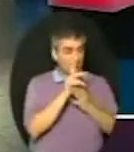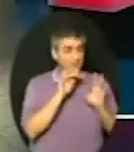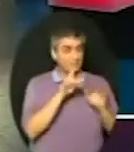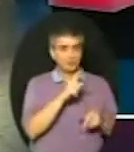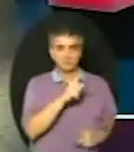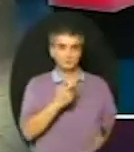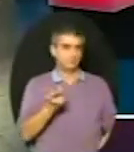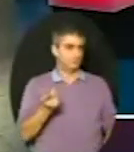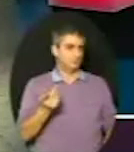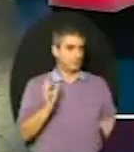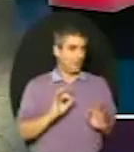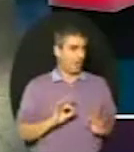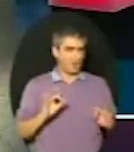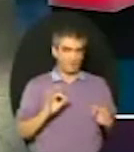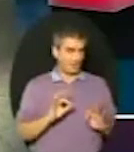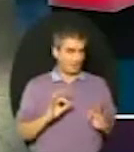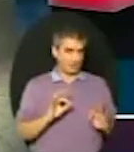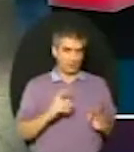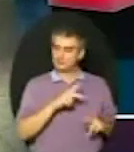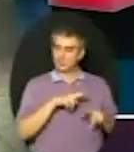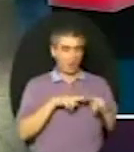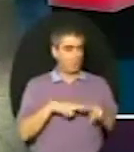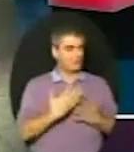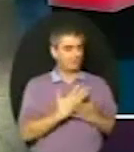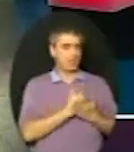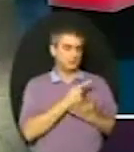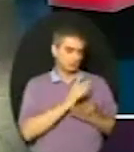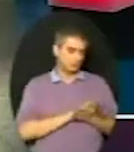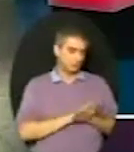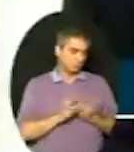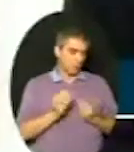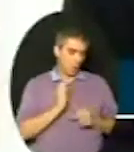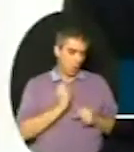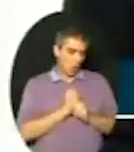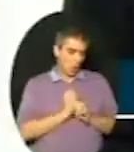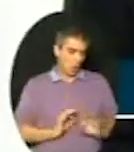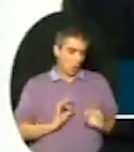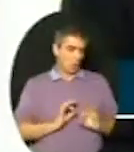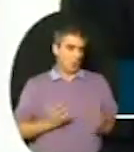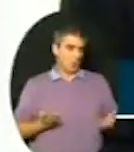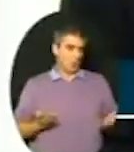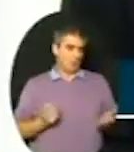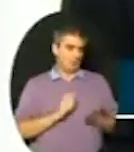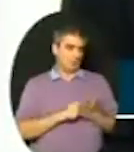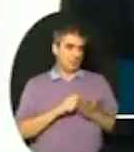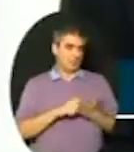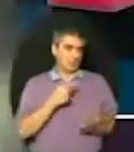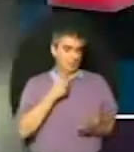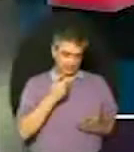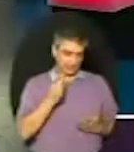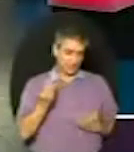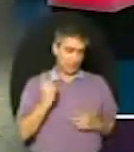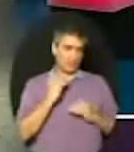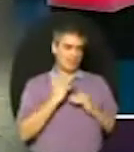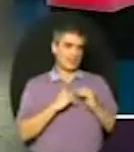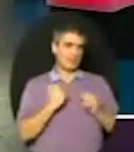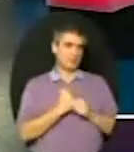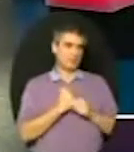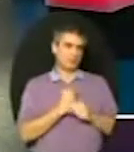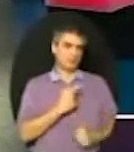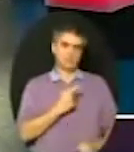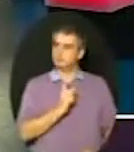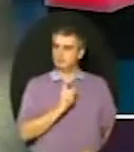הכנסה. אף אחד מהם זה לא תת ביצוע? הם לא עודפי הכנסה, זה פשוט עוד לא בוצע במסגרת של משרד. זה תת ביצוע. אבל